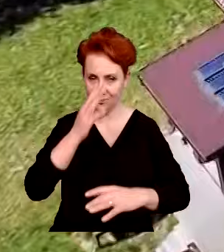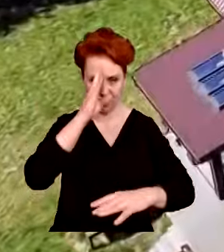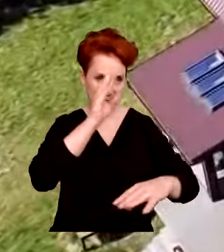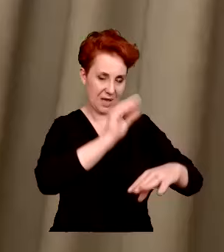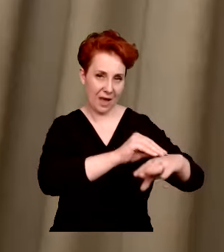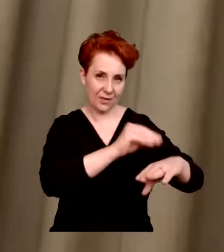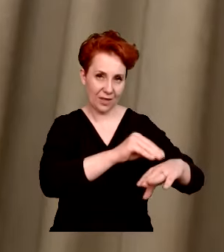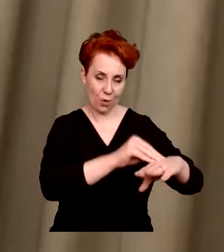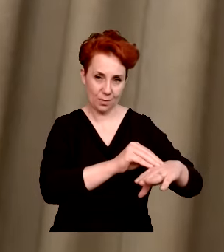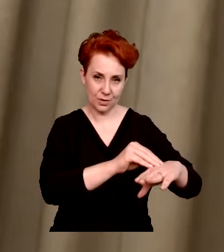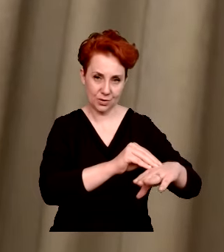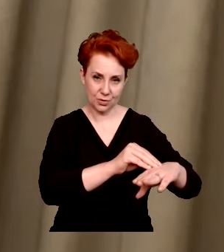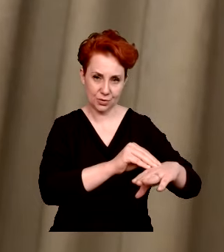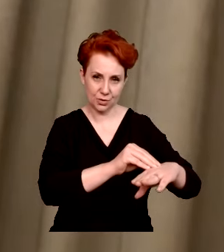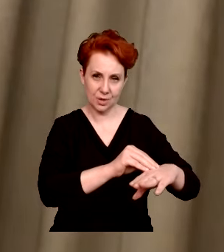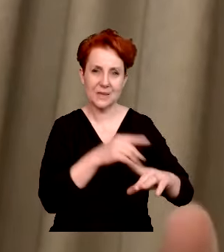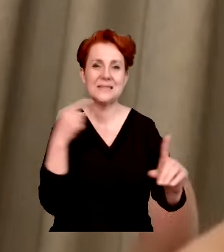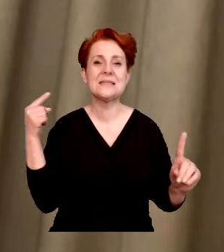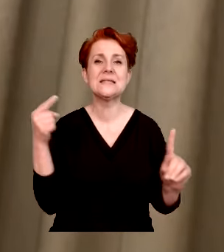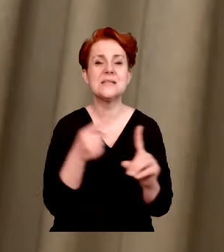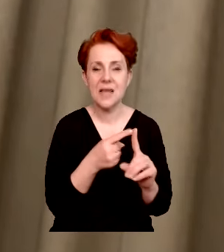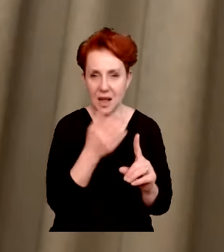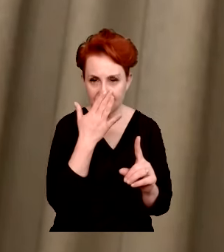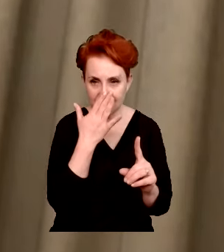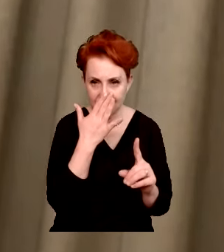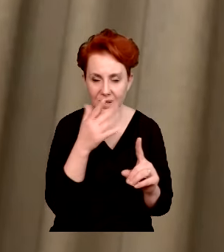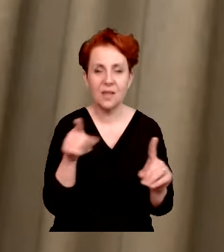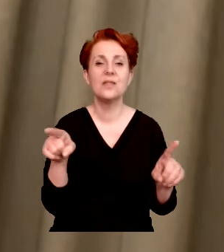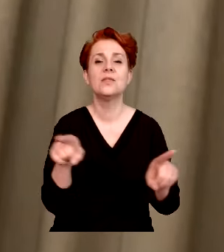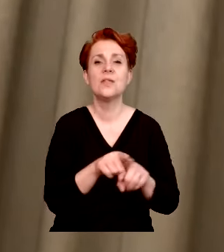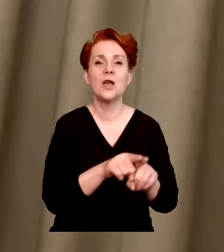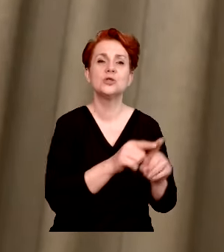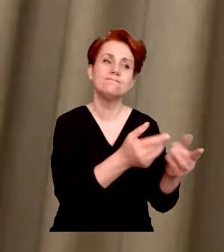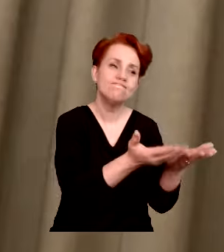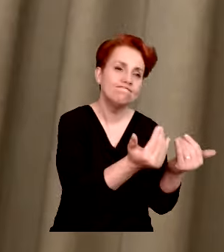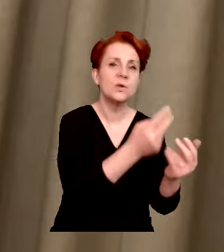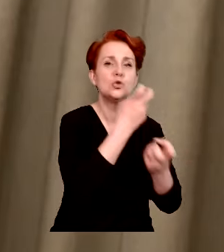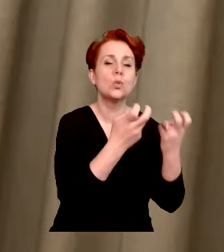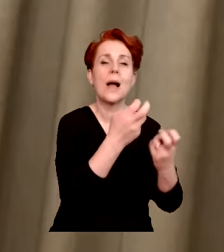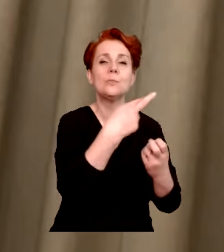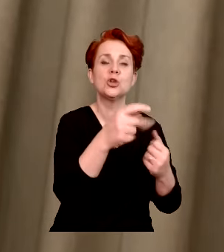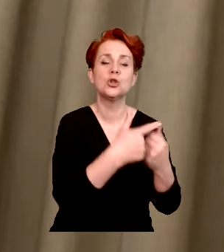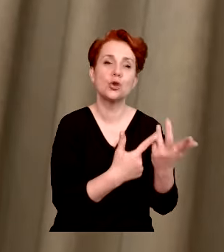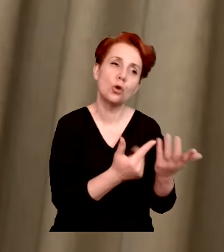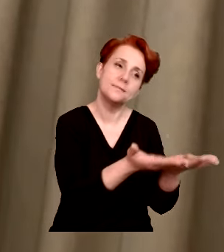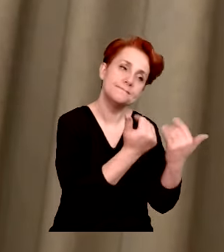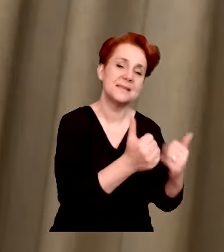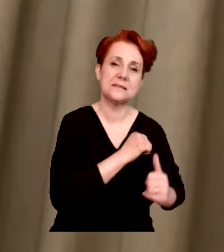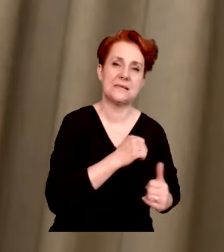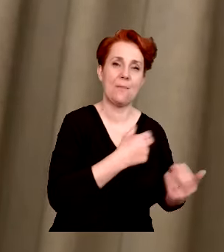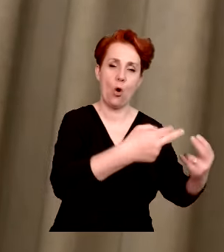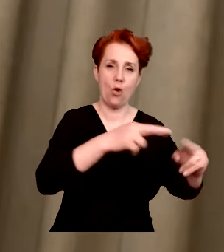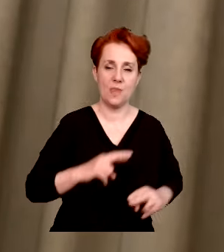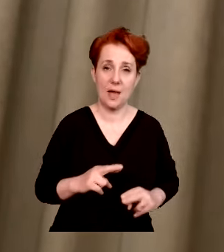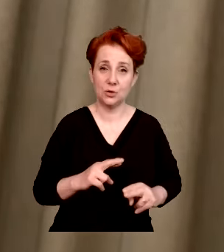po pierwsze, o jej celu, wezwać do wydania przeszukiwanych przedmiotów i podczas przeszukania ta osoba